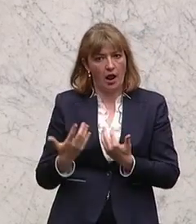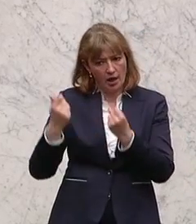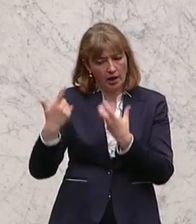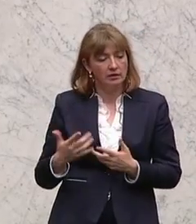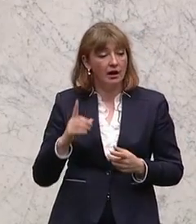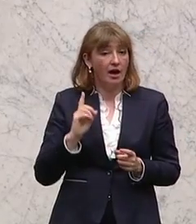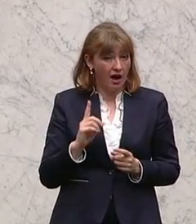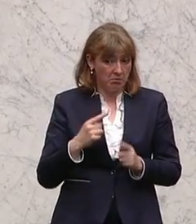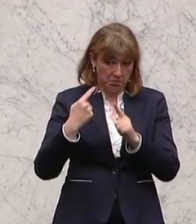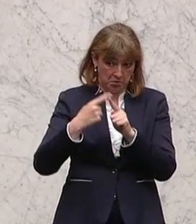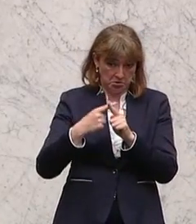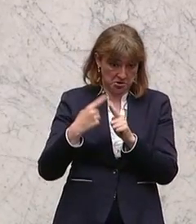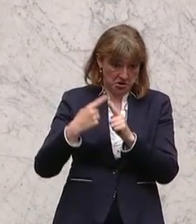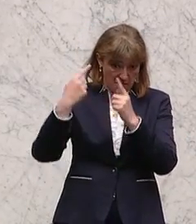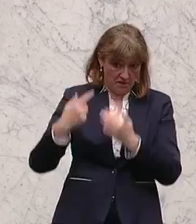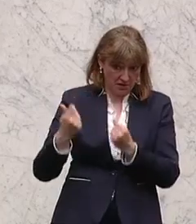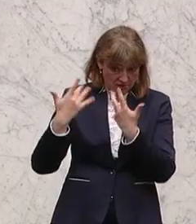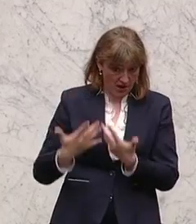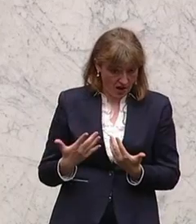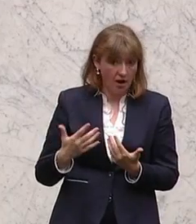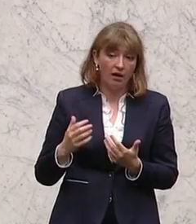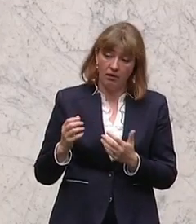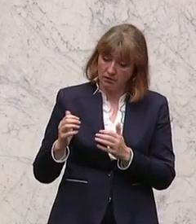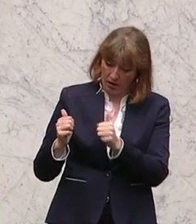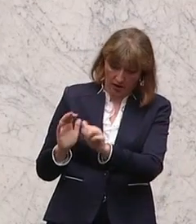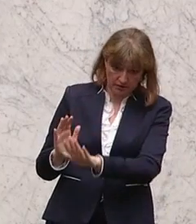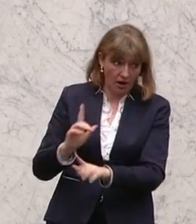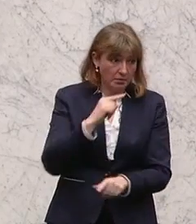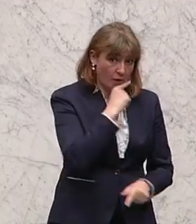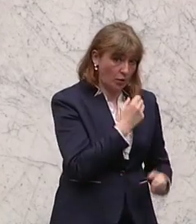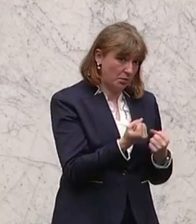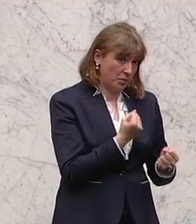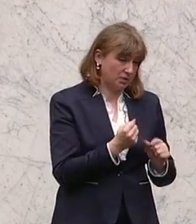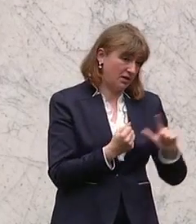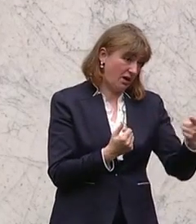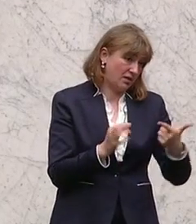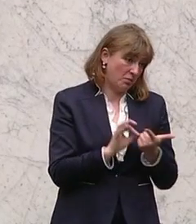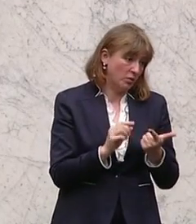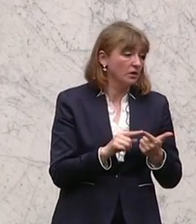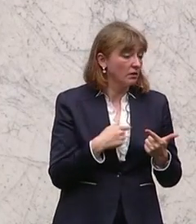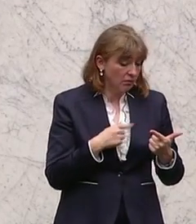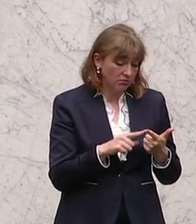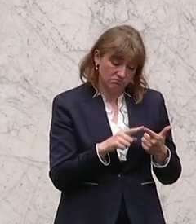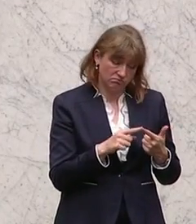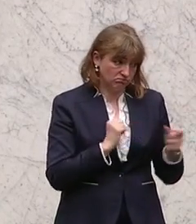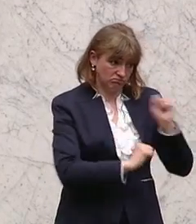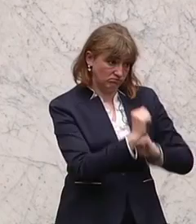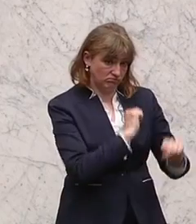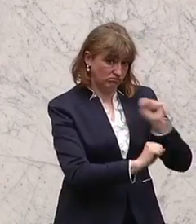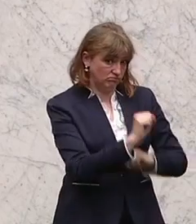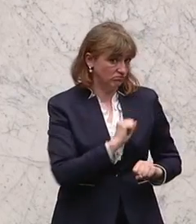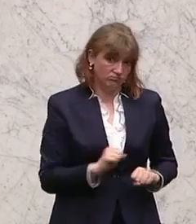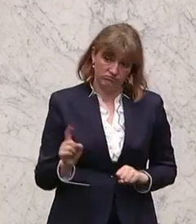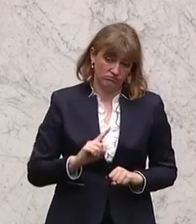Aber schwarze Zahlen sind das eine und eine rote Politik ist das andere. Und dagegen verwehren wir uns. Wir